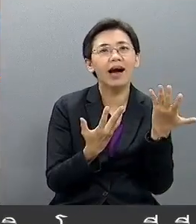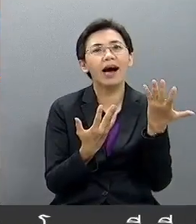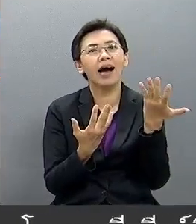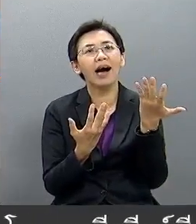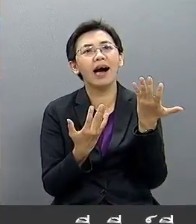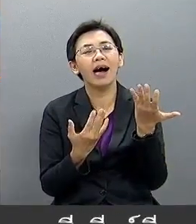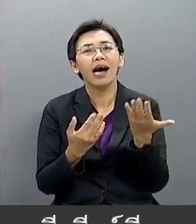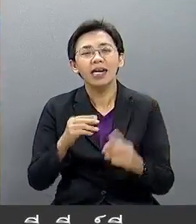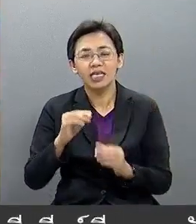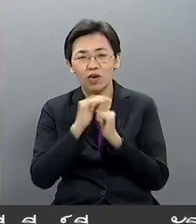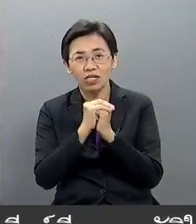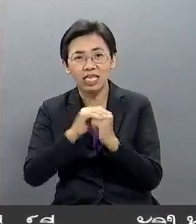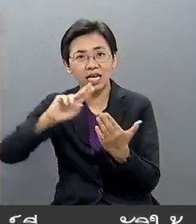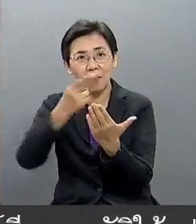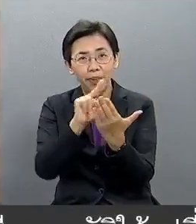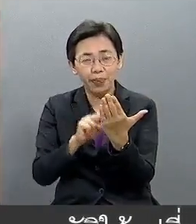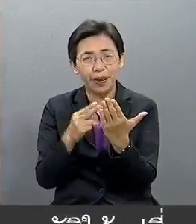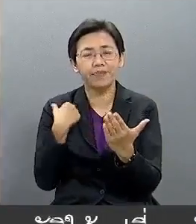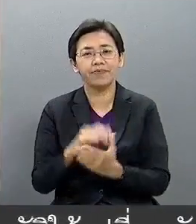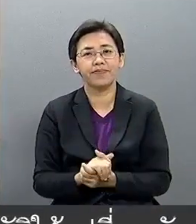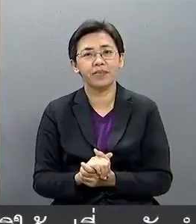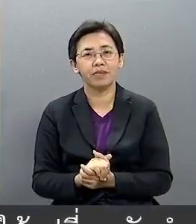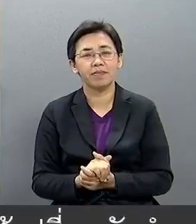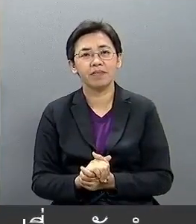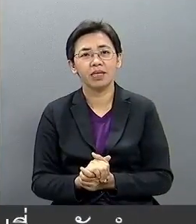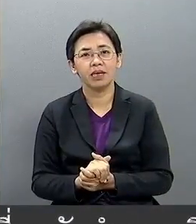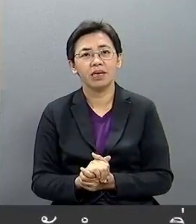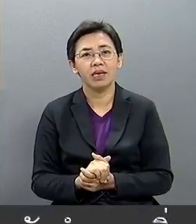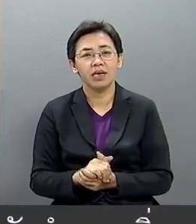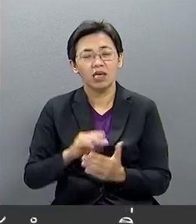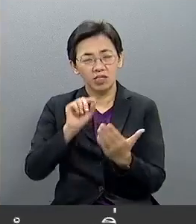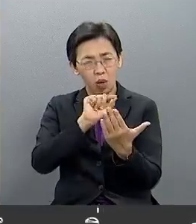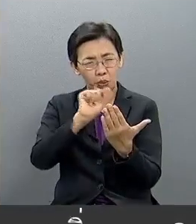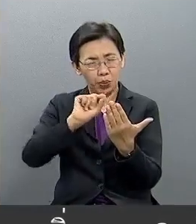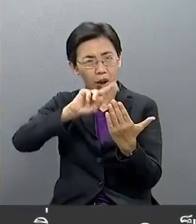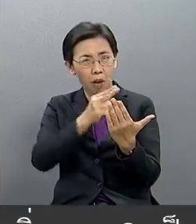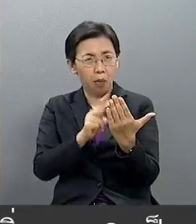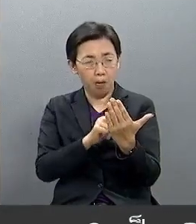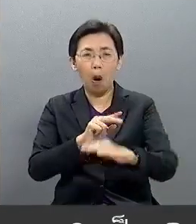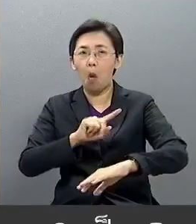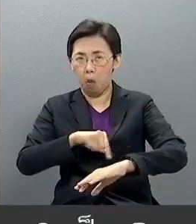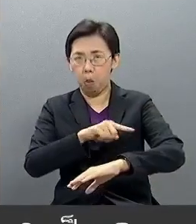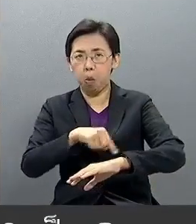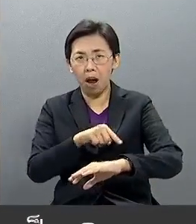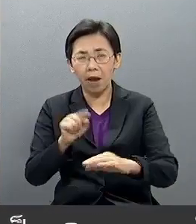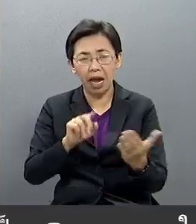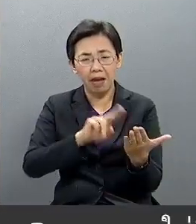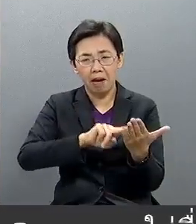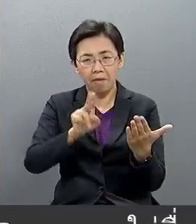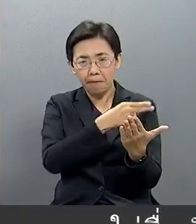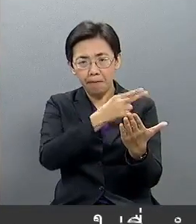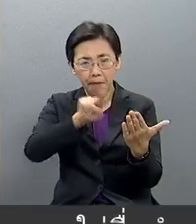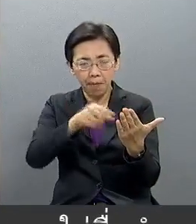ะเวลาทำงานด้วยผู้กันจีเนี่ยอาจจะแตกต่างจากผลงานที่ต้องใช้เวลามากๆเพราะว่าสามารถป้ายปาดได้อย่างฉับไวแต่ว่าสิ่